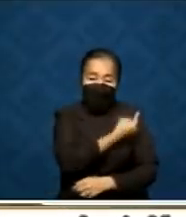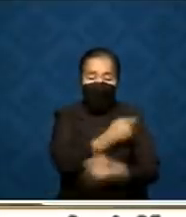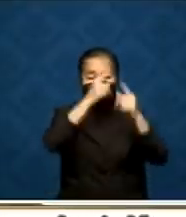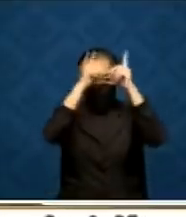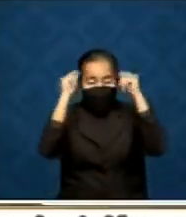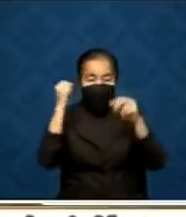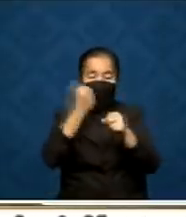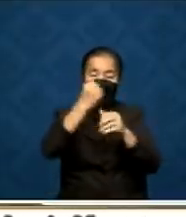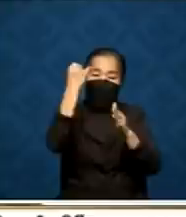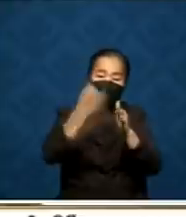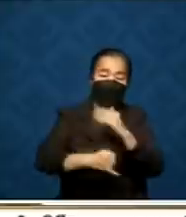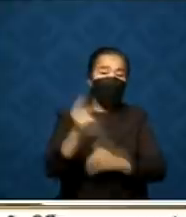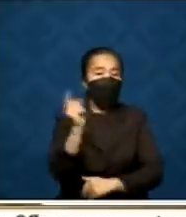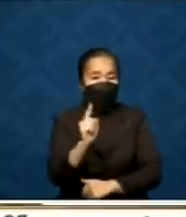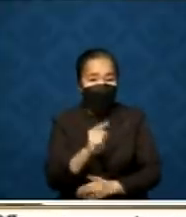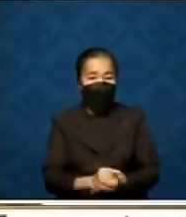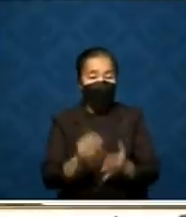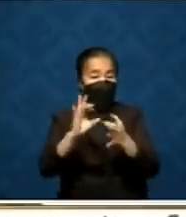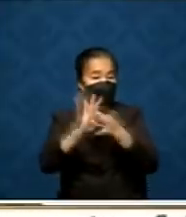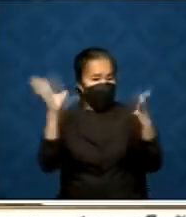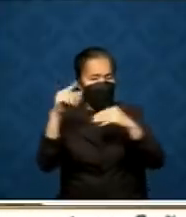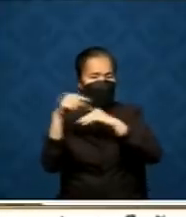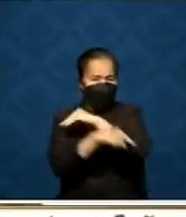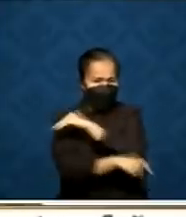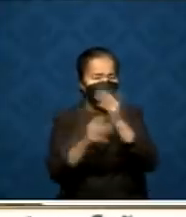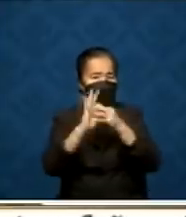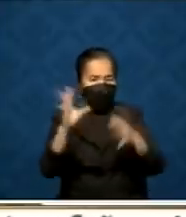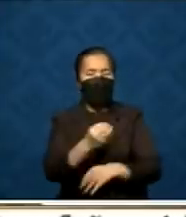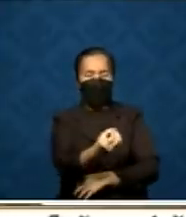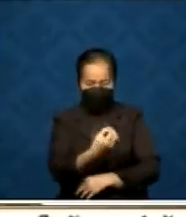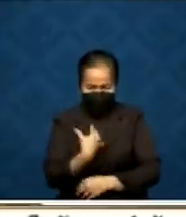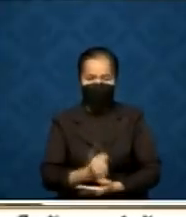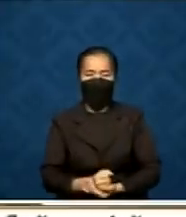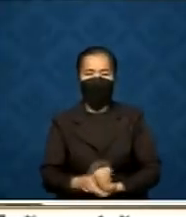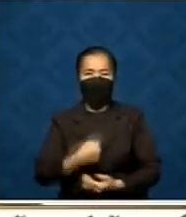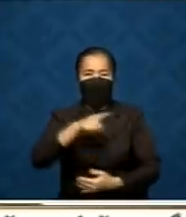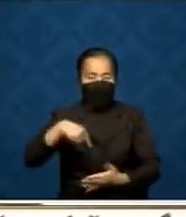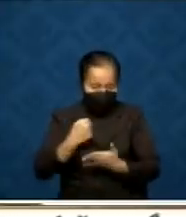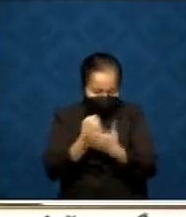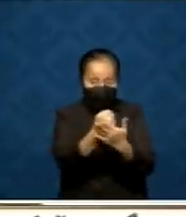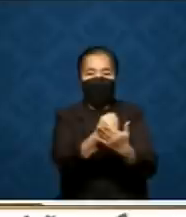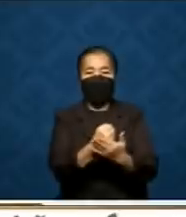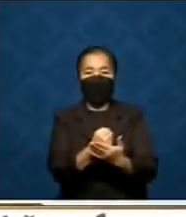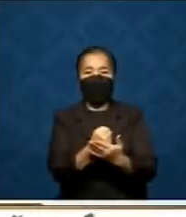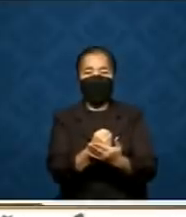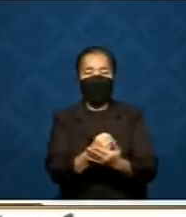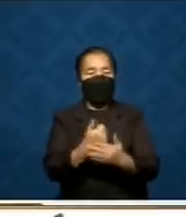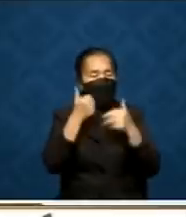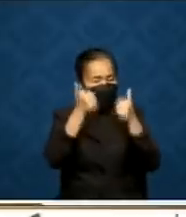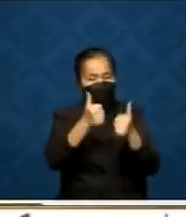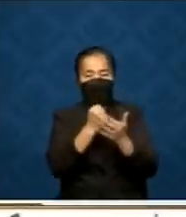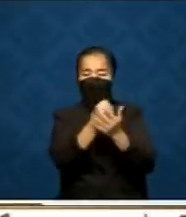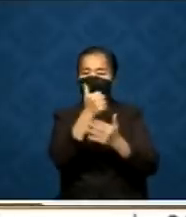ใดสิ่งที่ไม่เกี่ยวกับการทุจริตท่านบอกมาเถอะให้พวกผมช่วยยินดีเต็ม